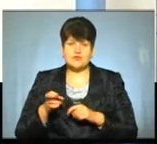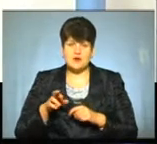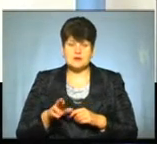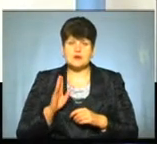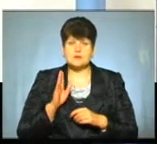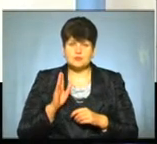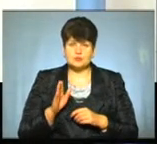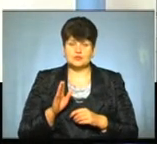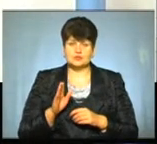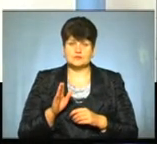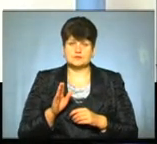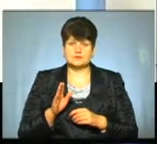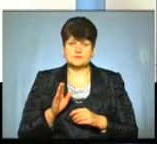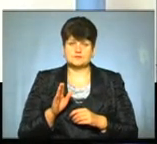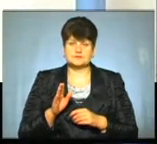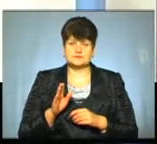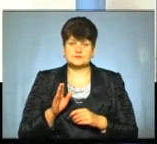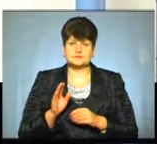тестування будуть розміщені на